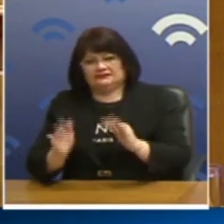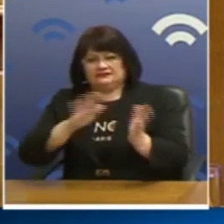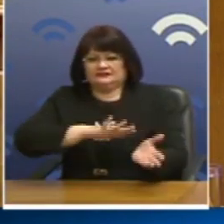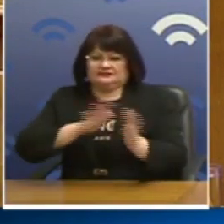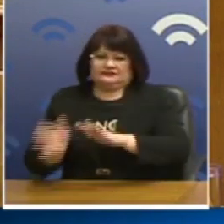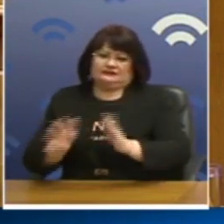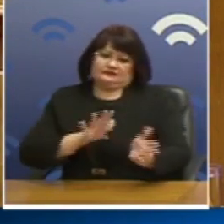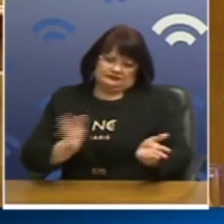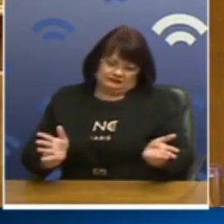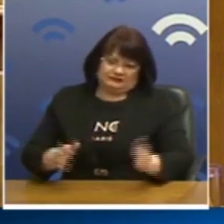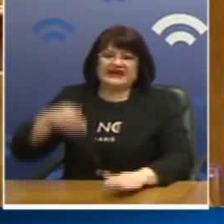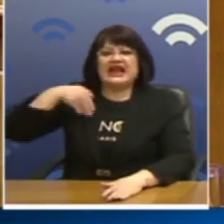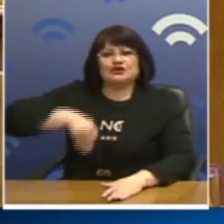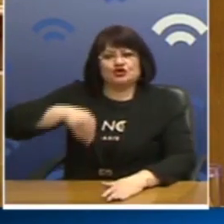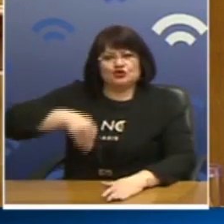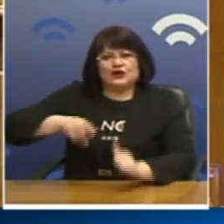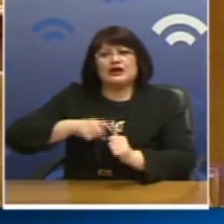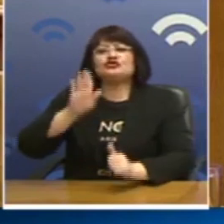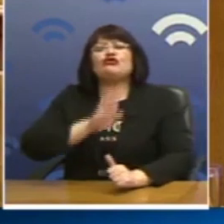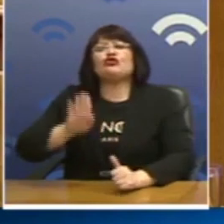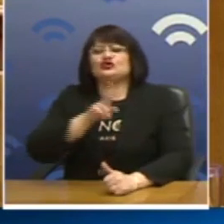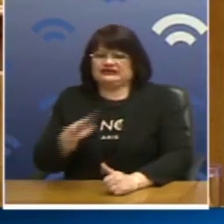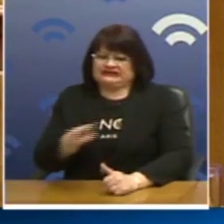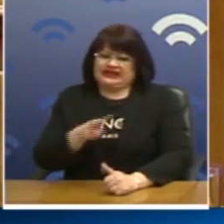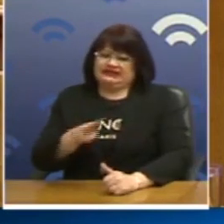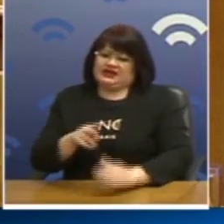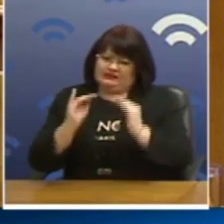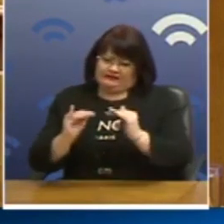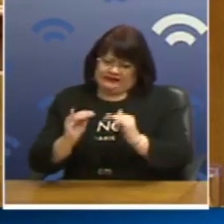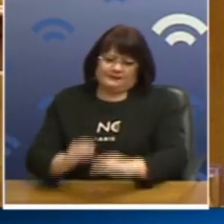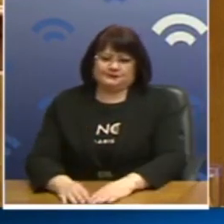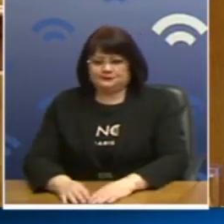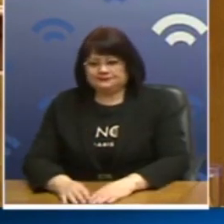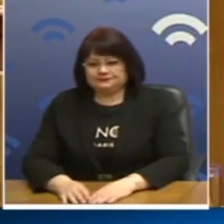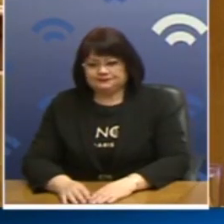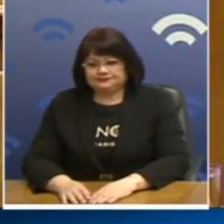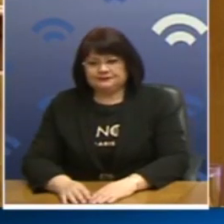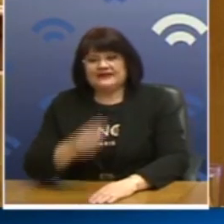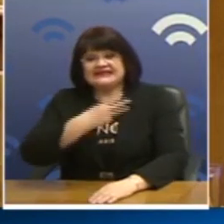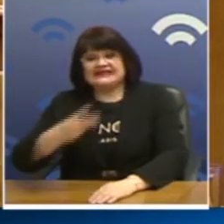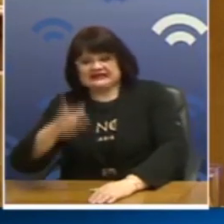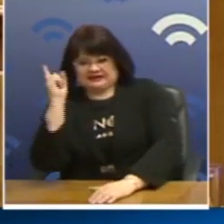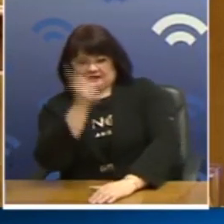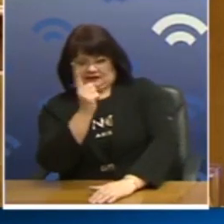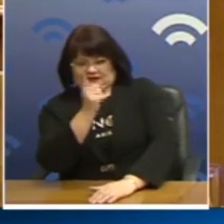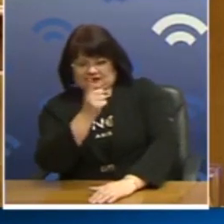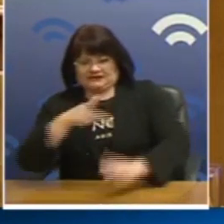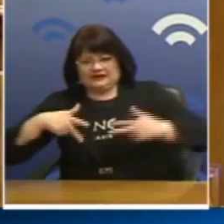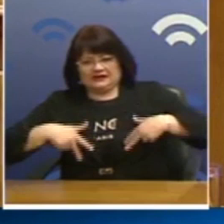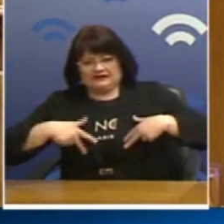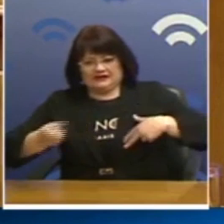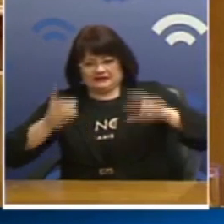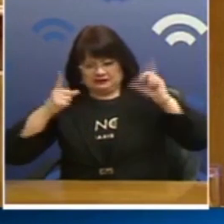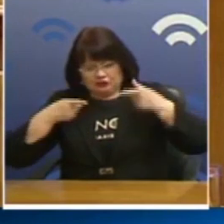επαναλάβουμε. Κατρούγκαλου και Βρούτσι. Επί της ουσίας, η κριτική που κάνει ο ΣΥΡΙΖΑ στην κυβέρνηση της Νέας